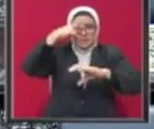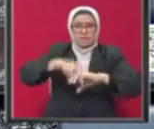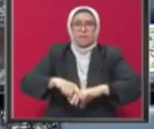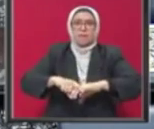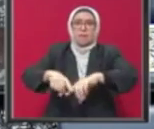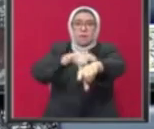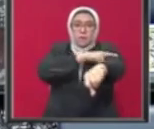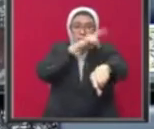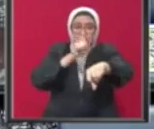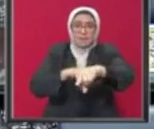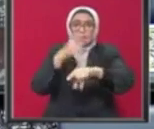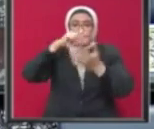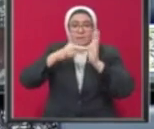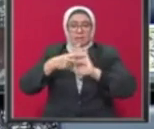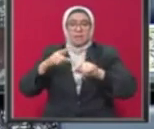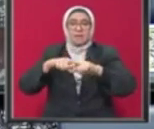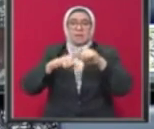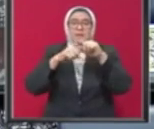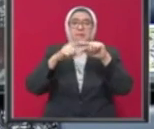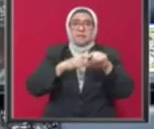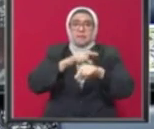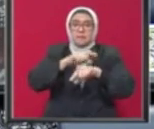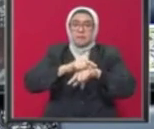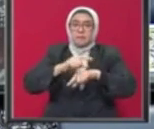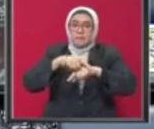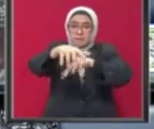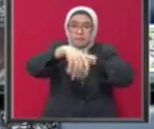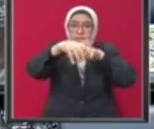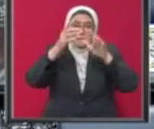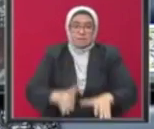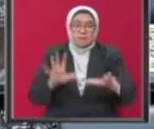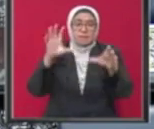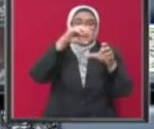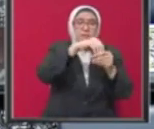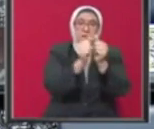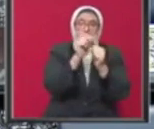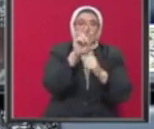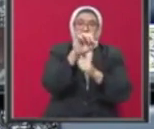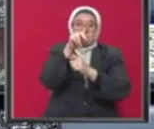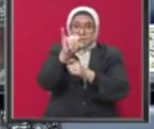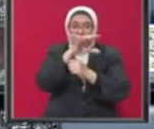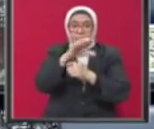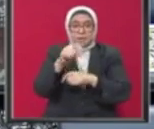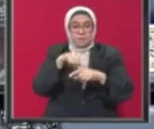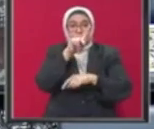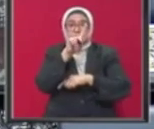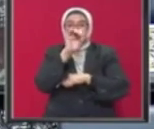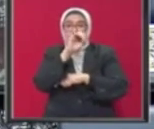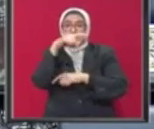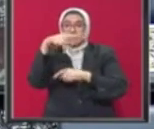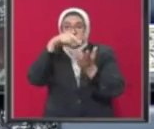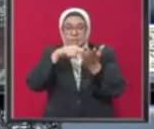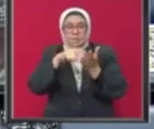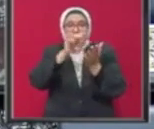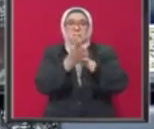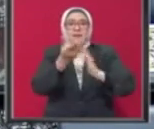getah ini terlibat dengan kooperasi, di mana kooperasi ini akan menjadi sebagai pembeli getah dengan harga lebih tinggi daripada harga pasaran. Dan untuk